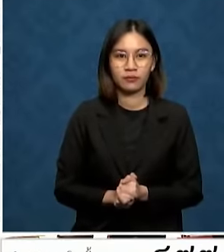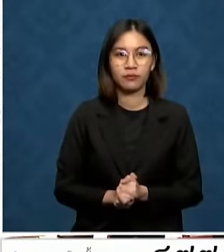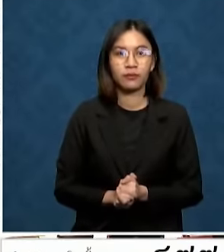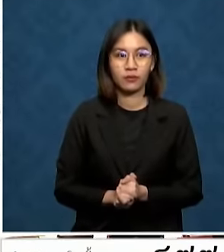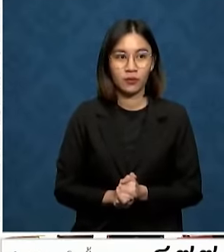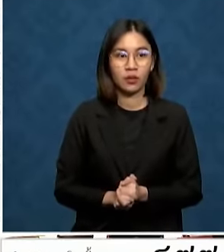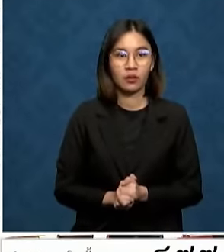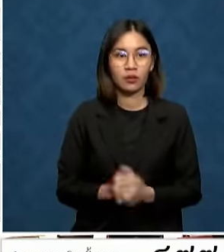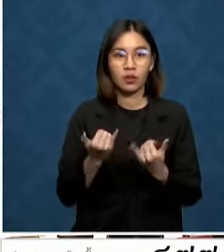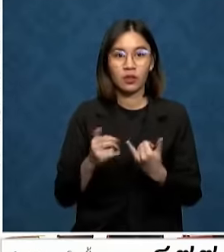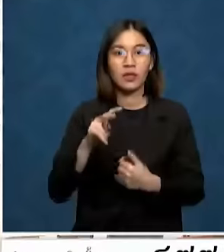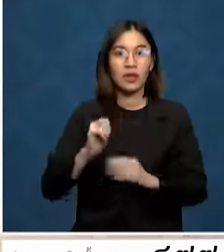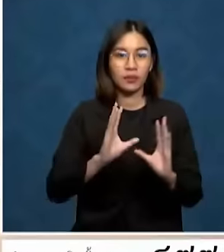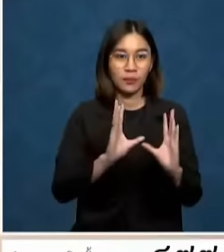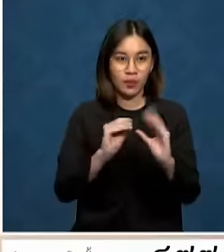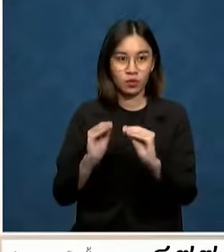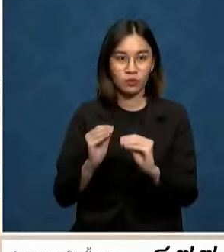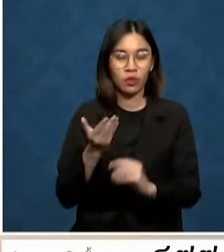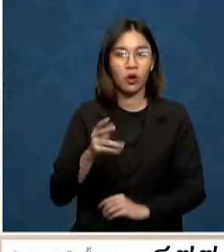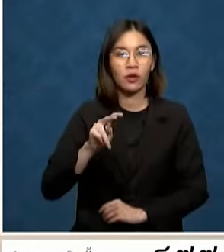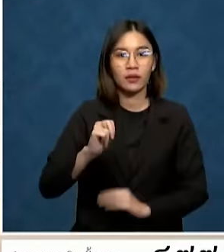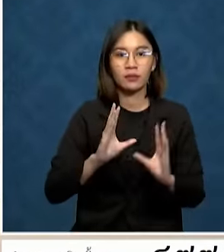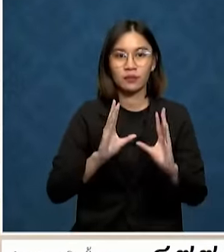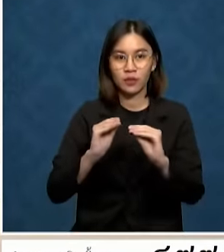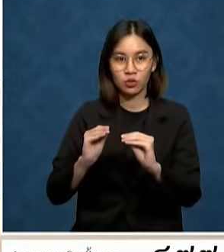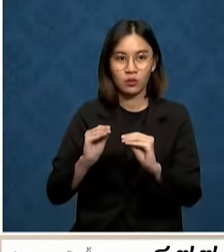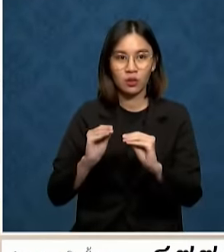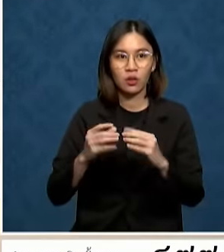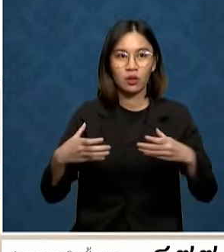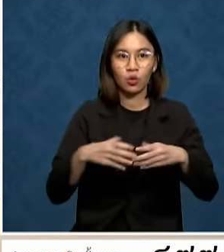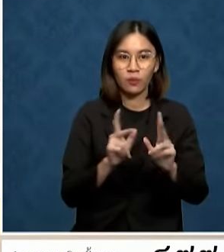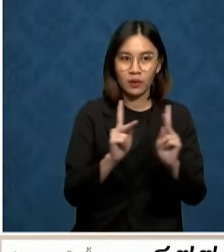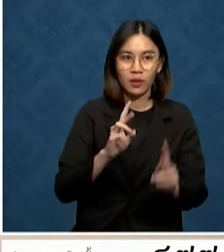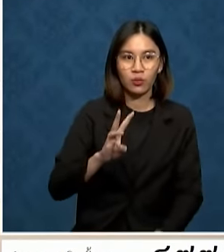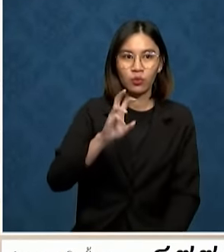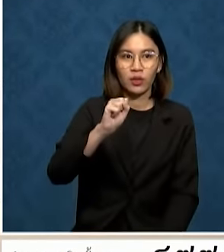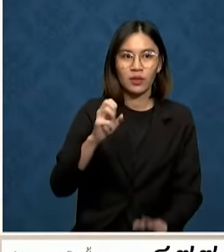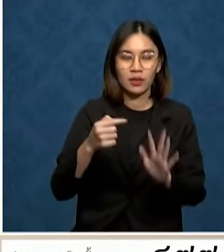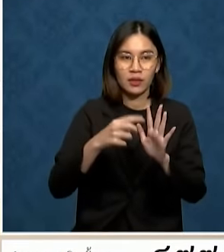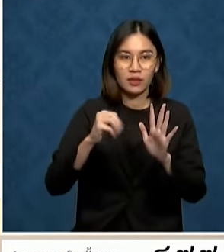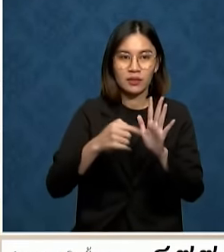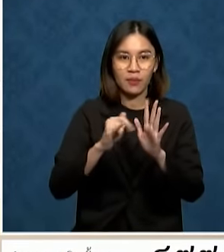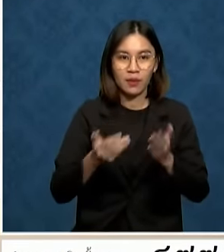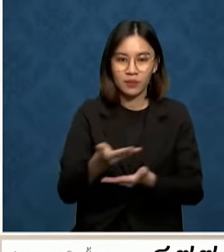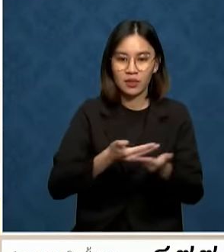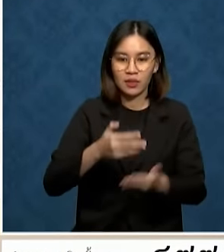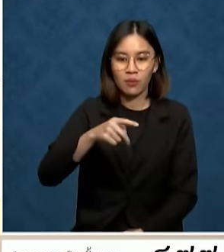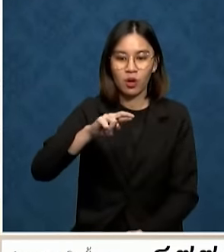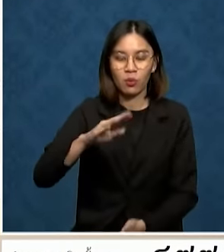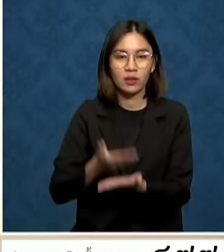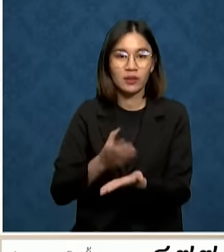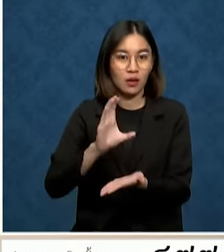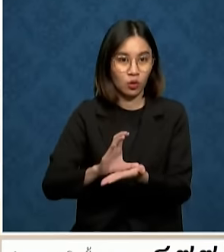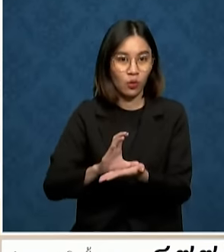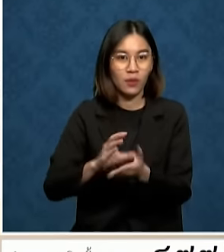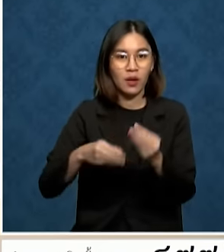ถาฉผมขอนิยาตนัประชุก่อนนะครับขอเชิญประชุมคณะกรธิการวิศามันครับพจารณารางพระชมัยัิงประมาณร